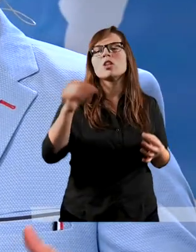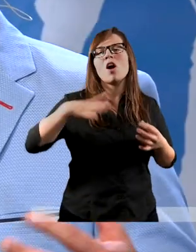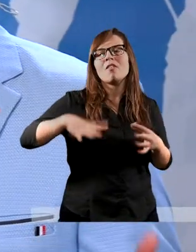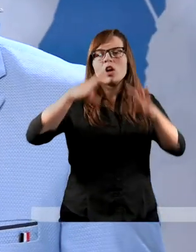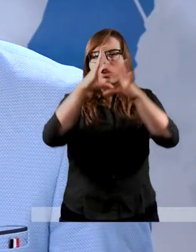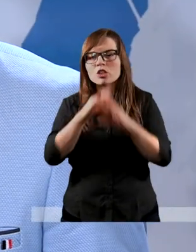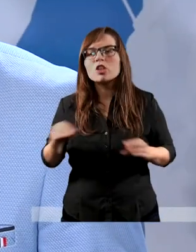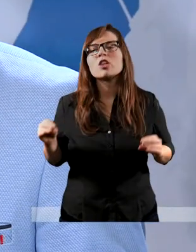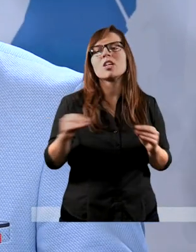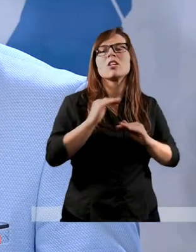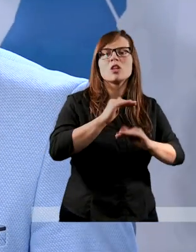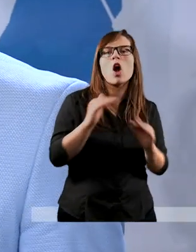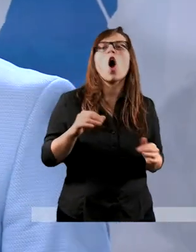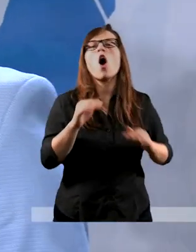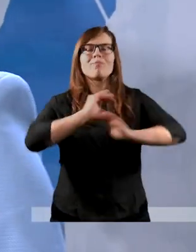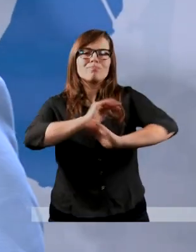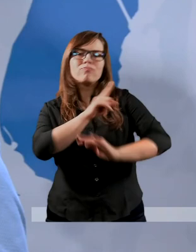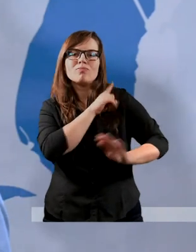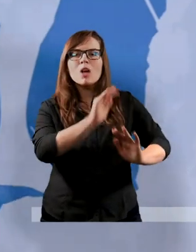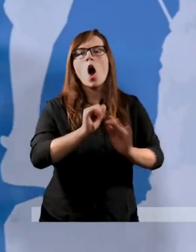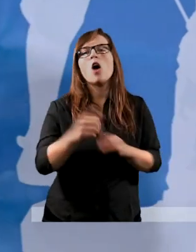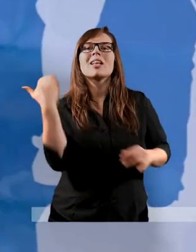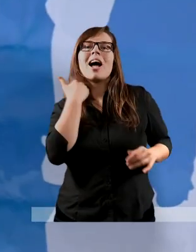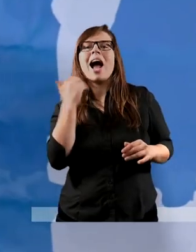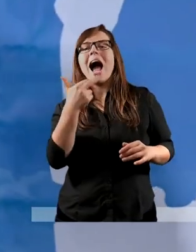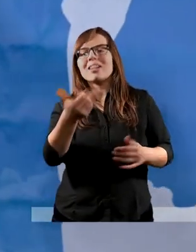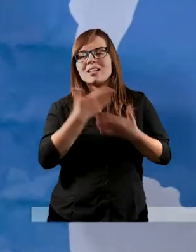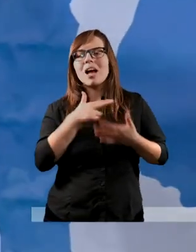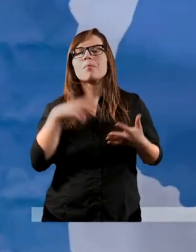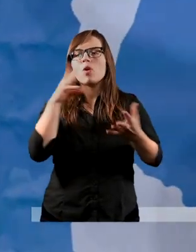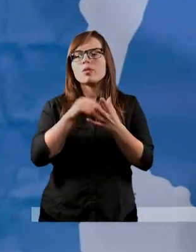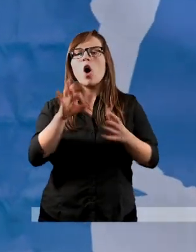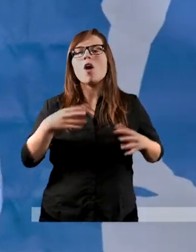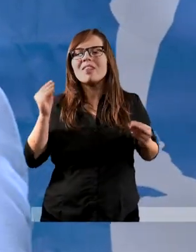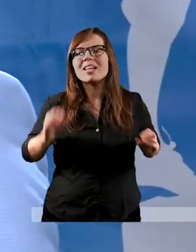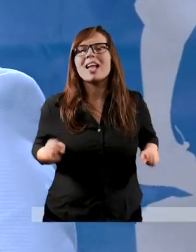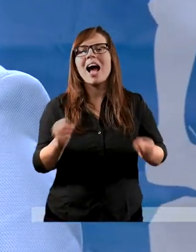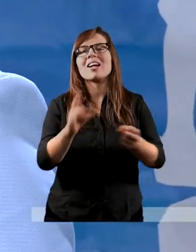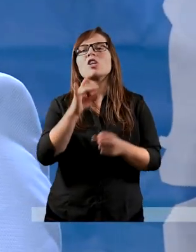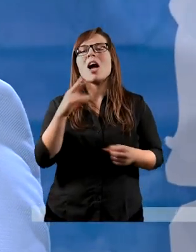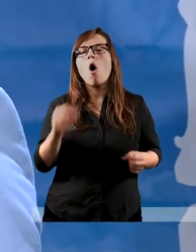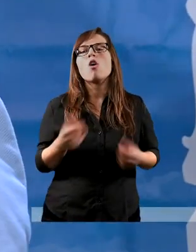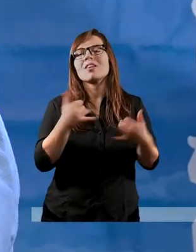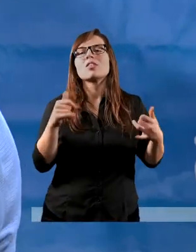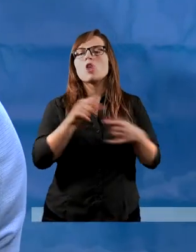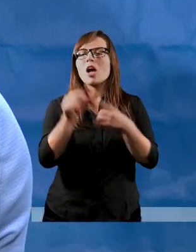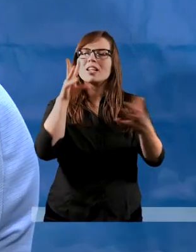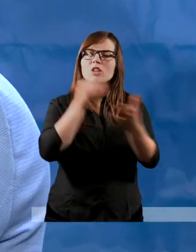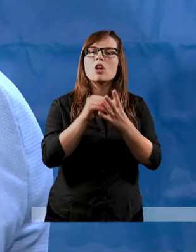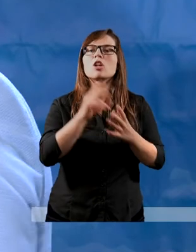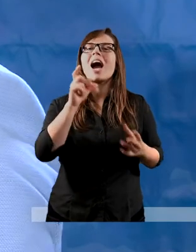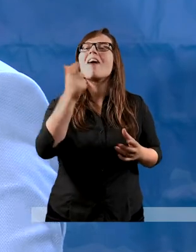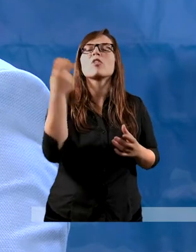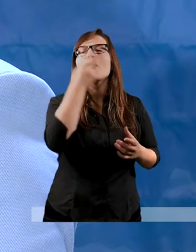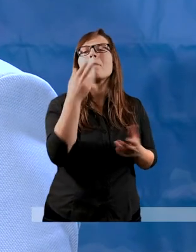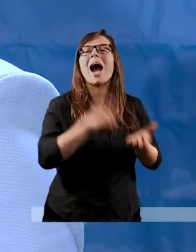że warto stronić od alkoholu. Ania nam wspaniale o tym opowiadała, o wielkim zaangażowaniu Grzegorza. Zobaczymy, co ciekawego dzisiaj